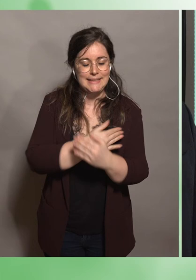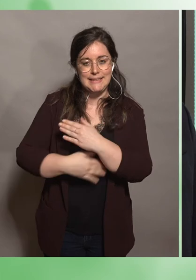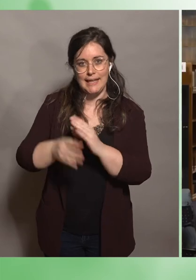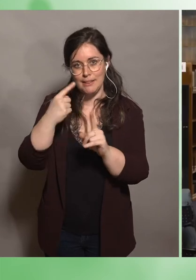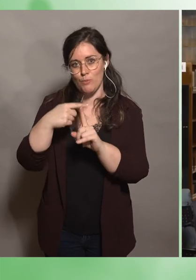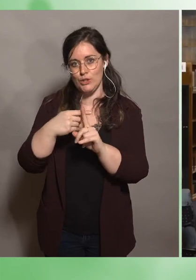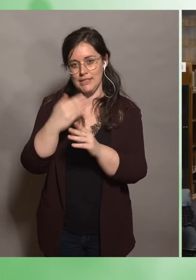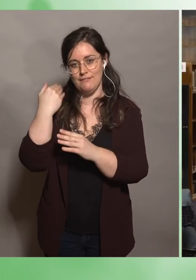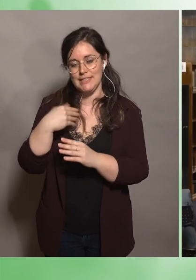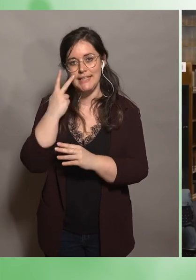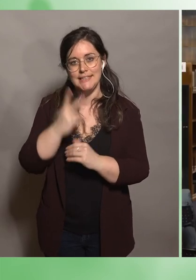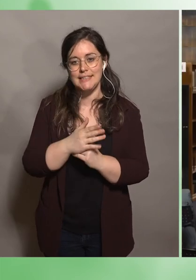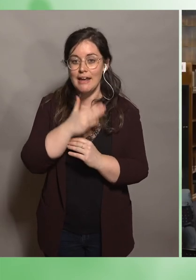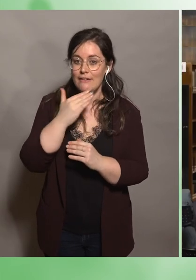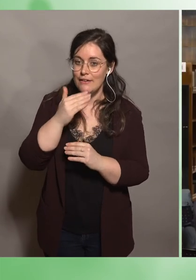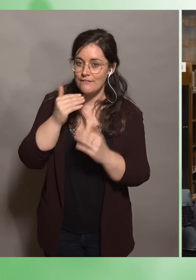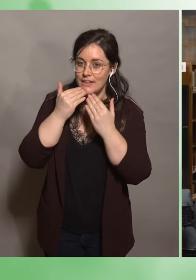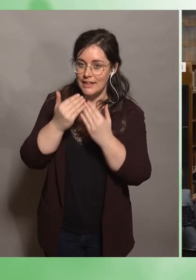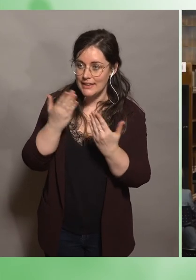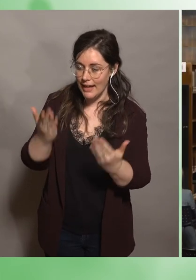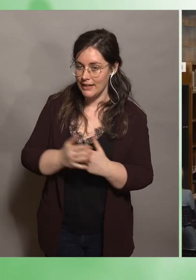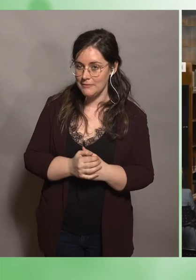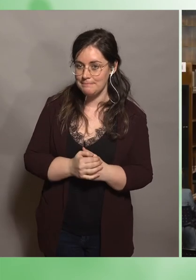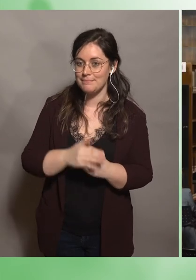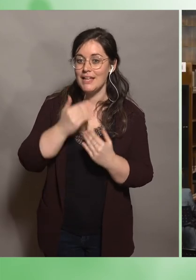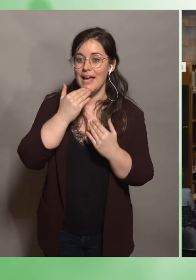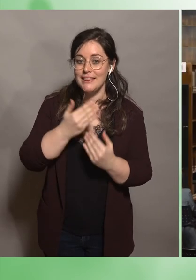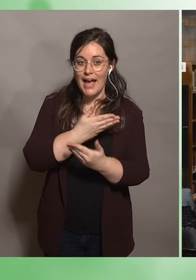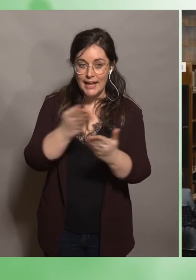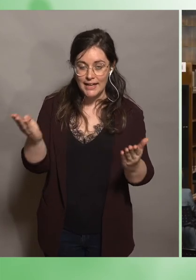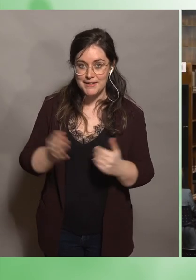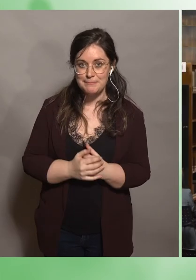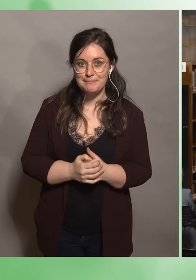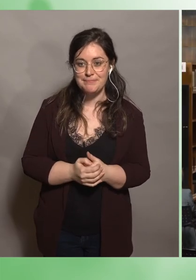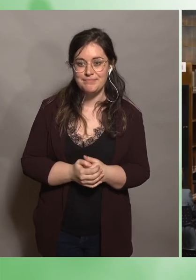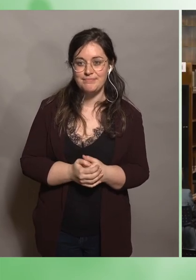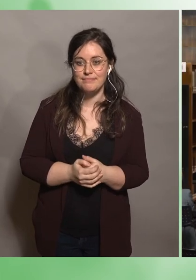sehen. Vielen, vielen Dank auch Ihnen. Danke Ihnen allen.